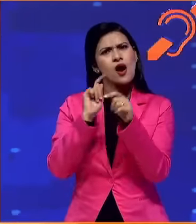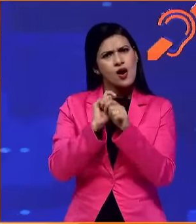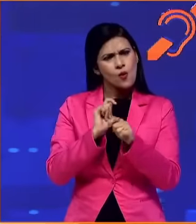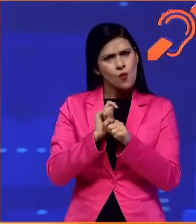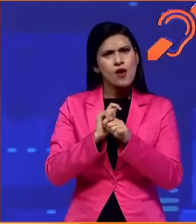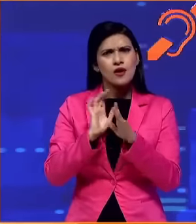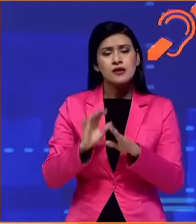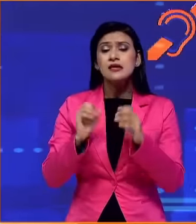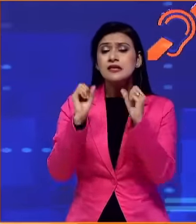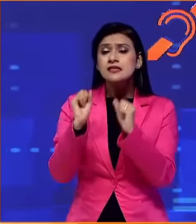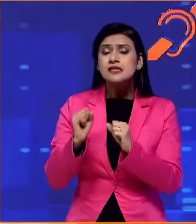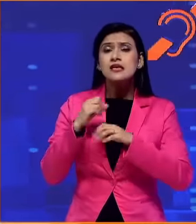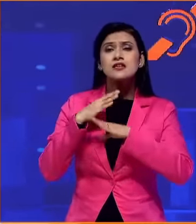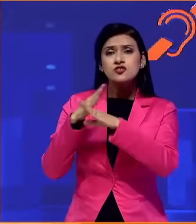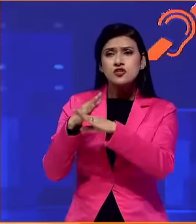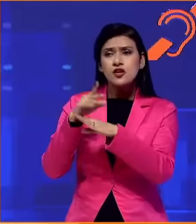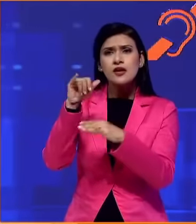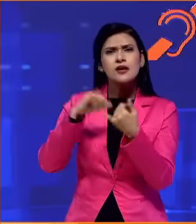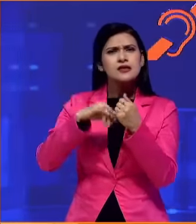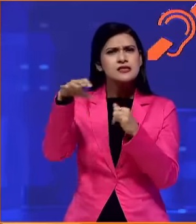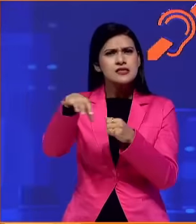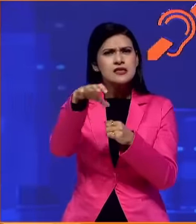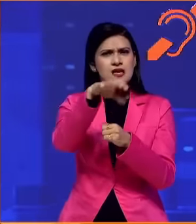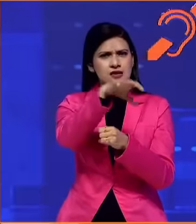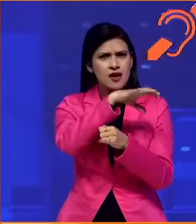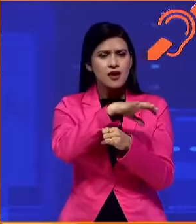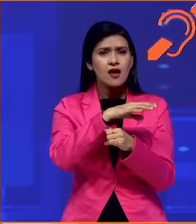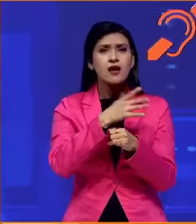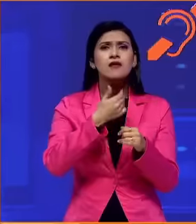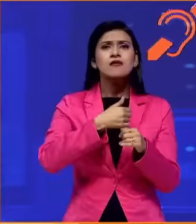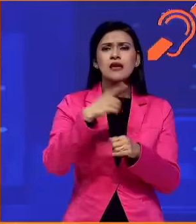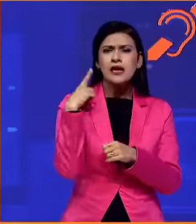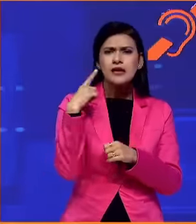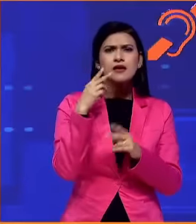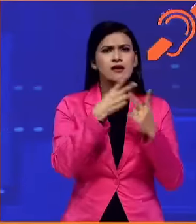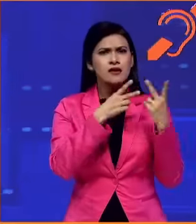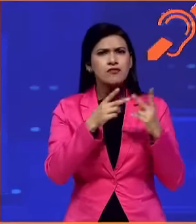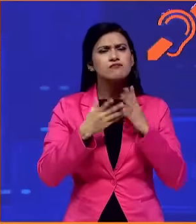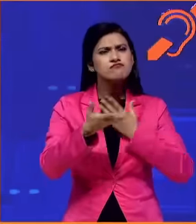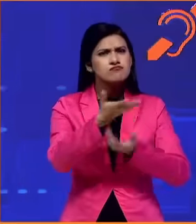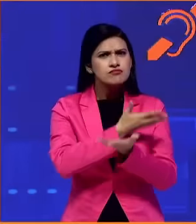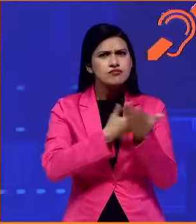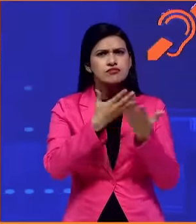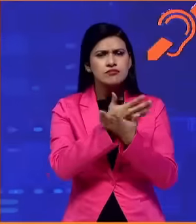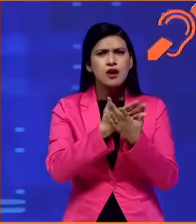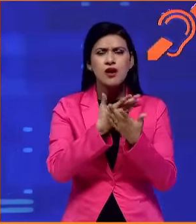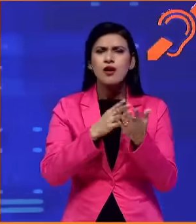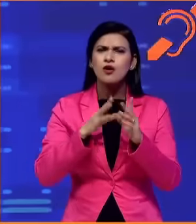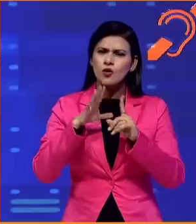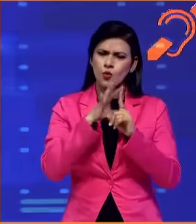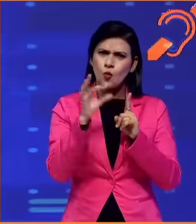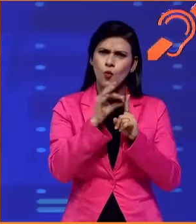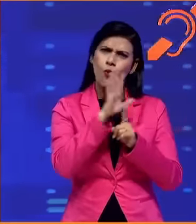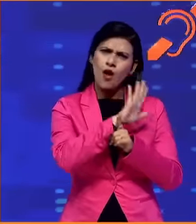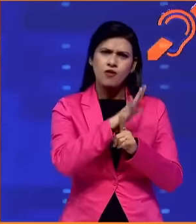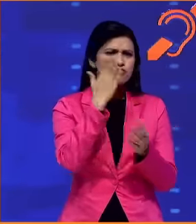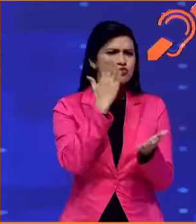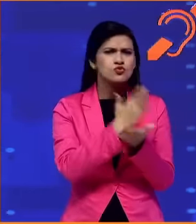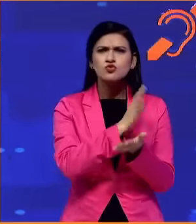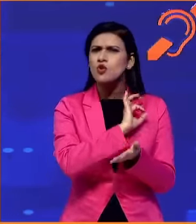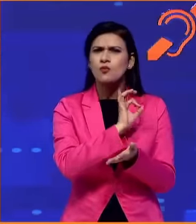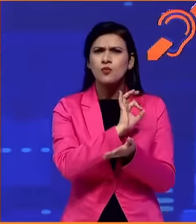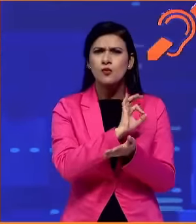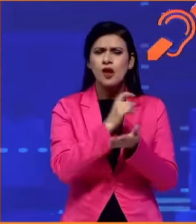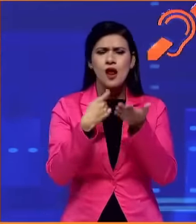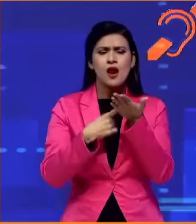बंटवारेकामुद्दा,चाहेवह अलग-अलगराज्योंमेंहो,नेताओंसेबातकरनाहो याचुनावप्रचारकरनाहो,वहसाराकाम समानांतररूपसेचलरहाहै। चुनावनजदीकहोनेकेकारण